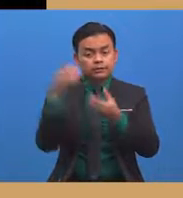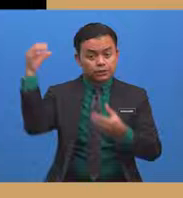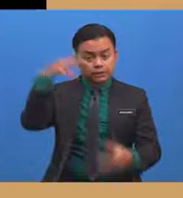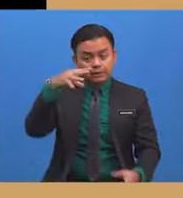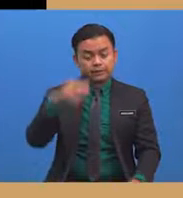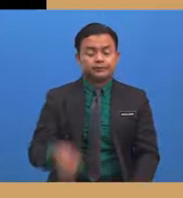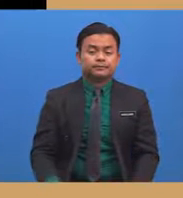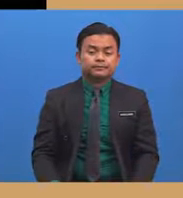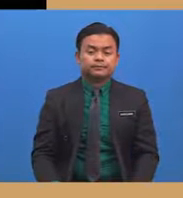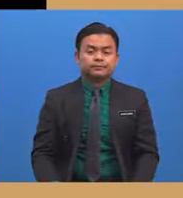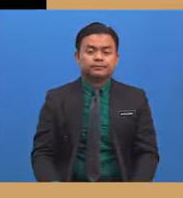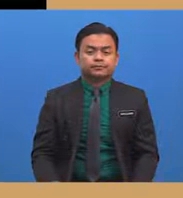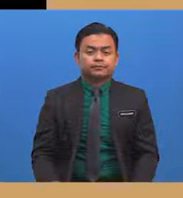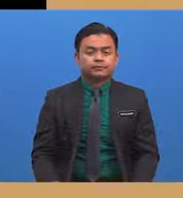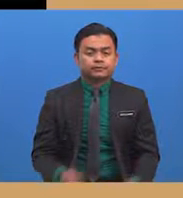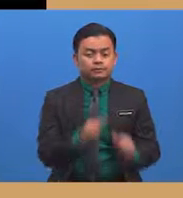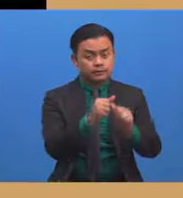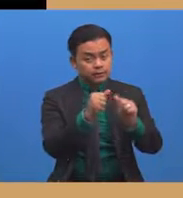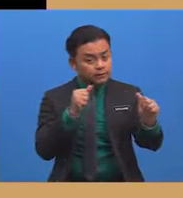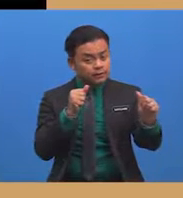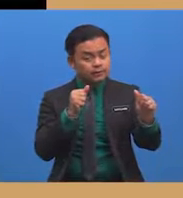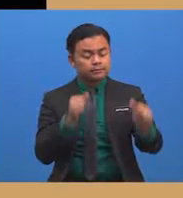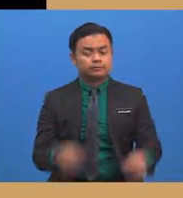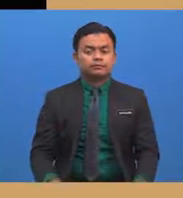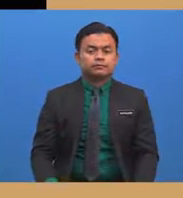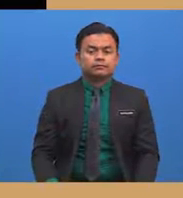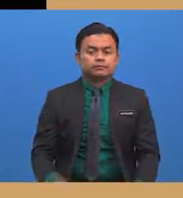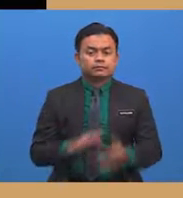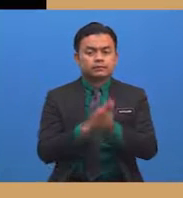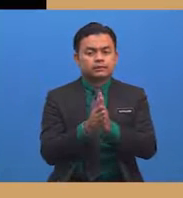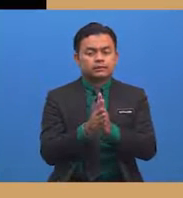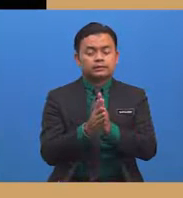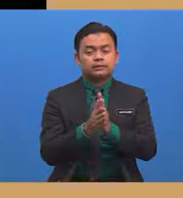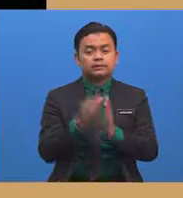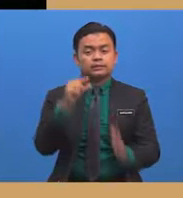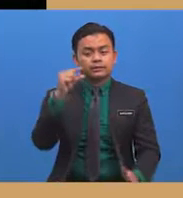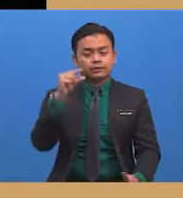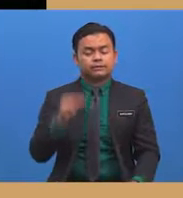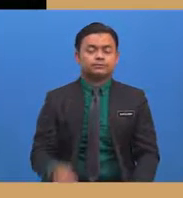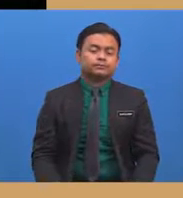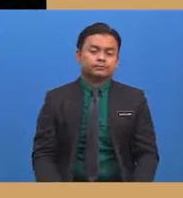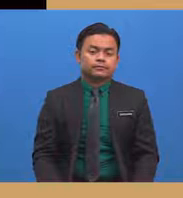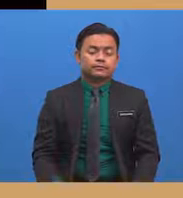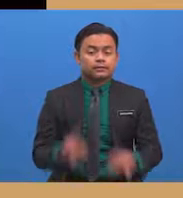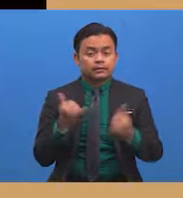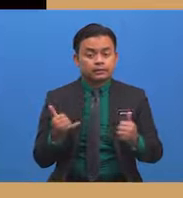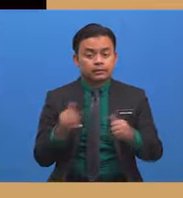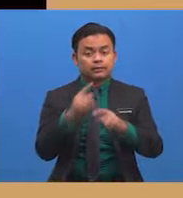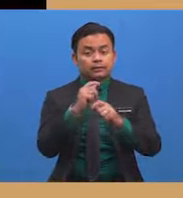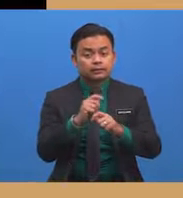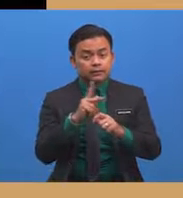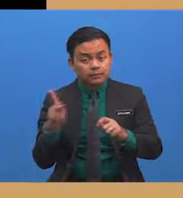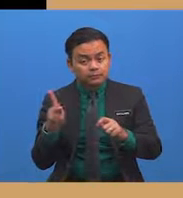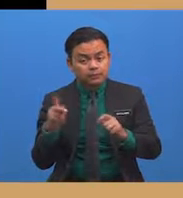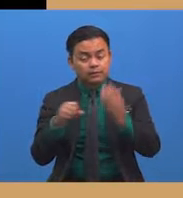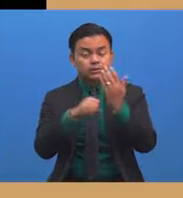cahaya jauh dari mark, bayang-bayang mark menjadi kecil. Sekarang cikgu tetapkan kedudukan